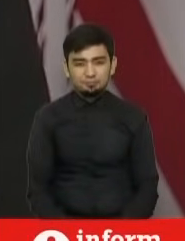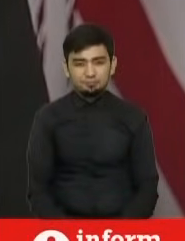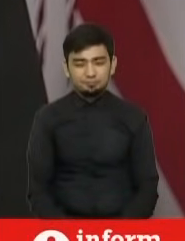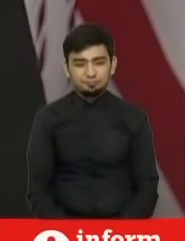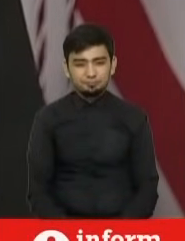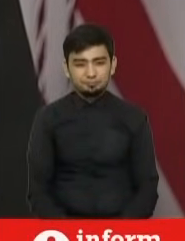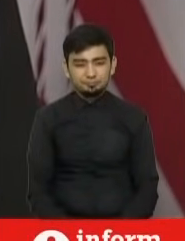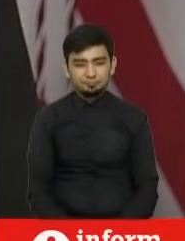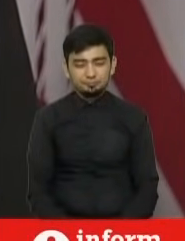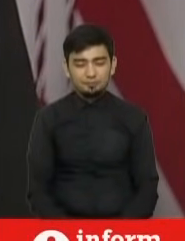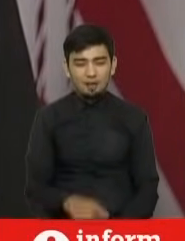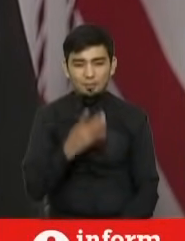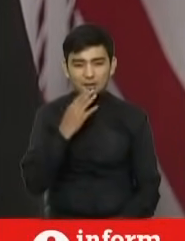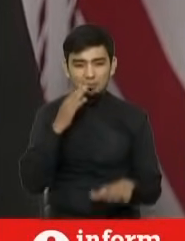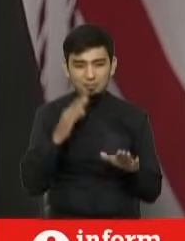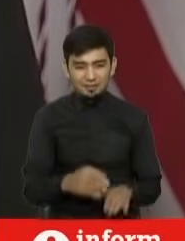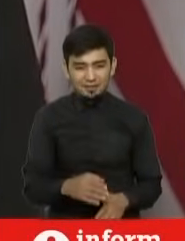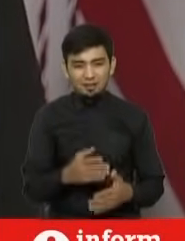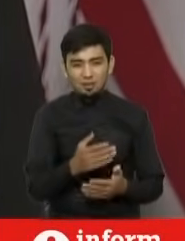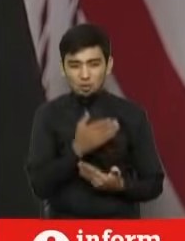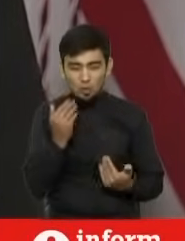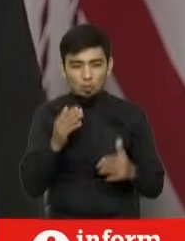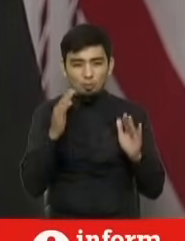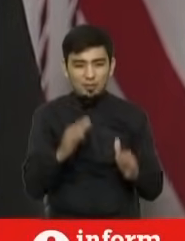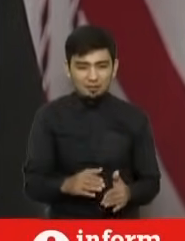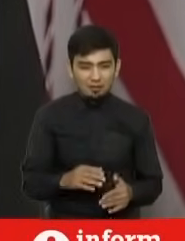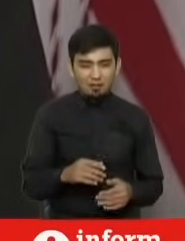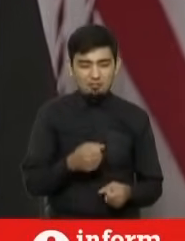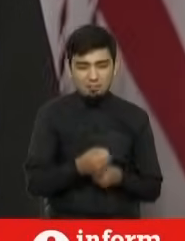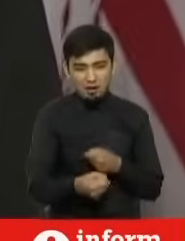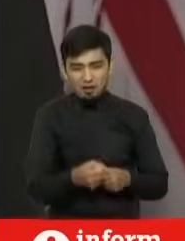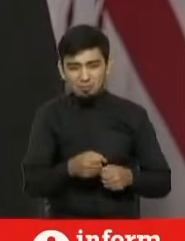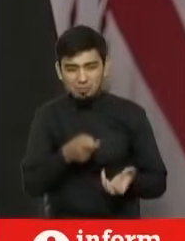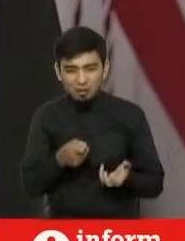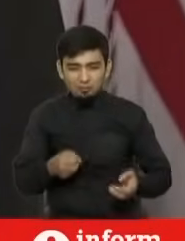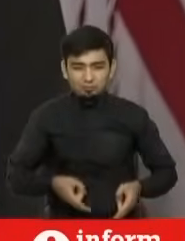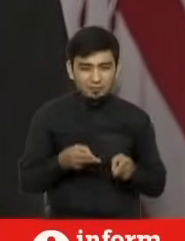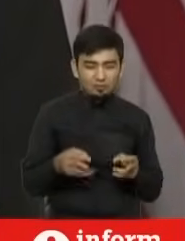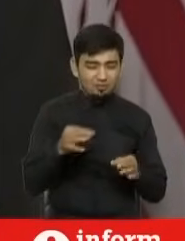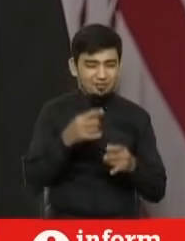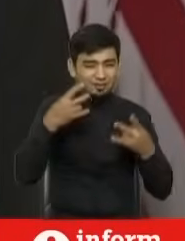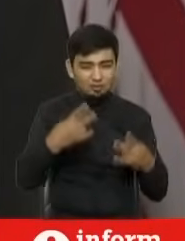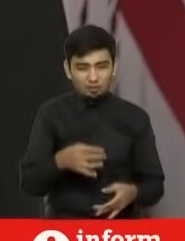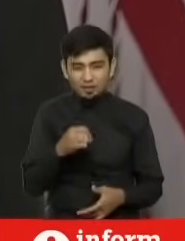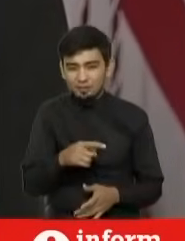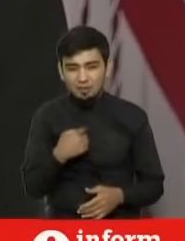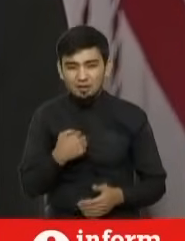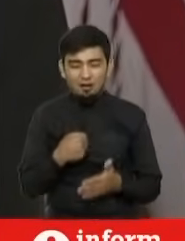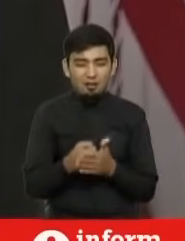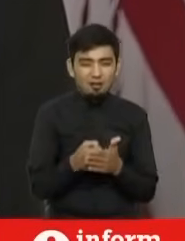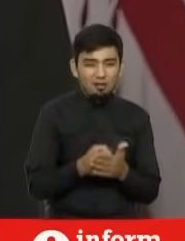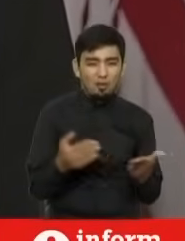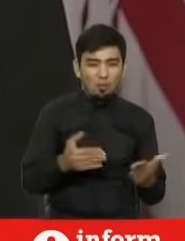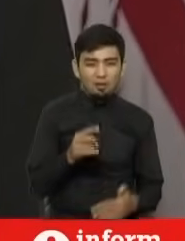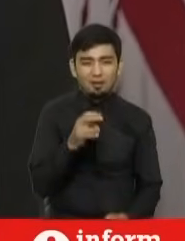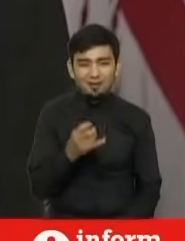завируха в Америке нет места насилию Это не то что столетиями отстаивает наша страна это не то за что мы боремся как